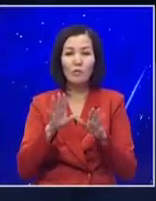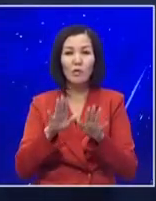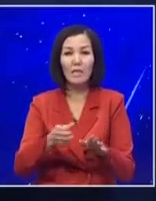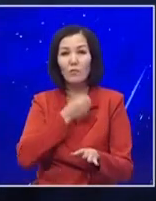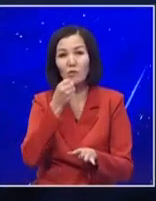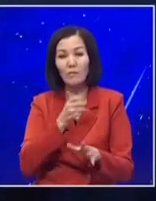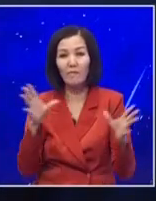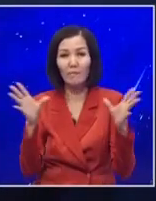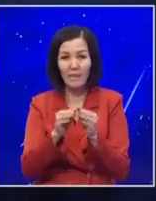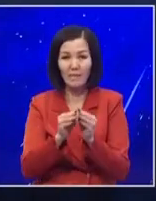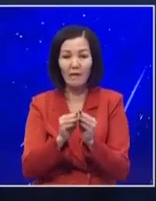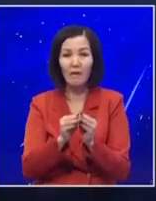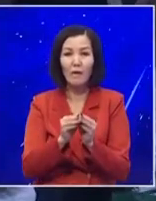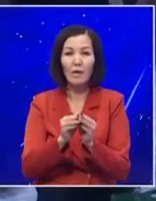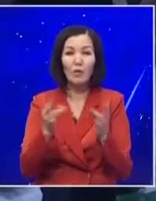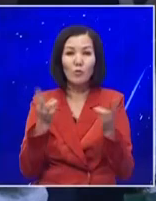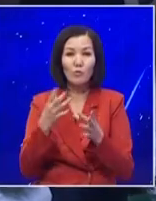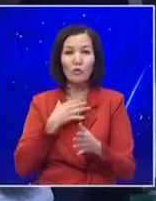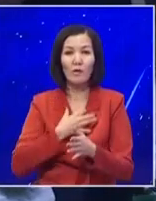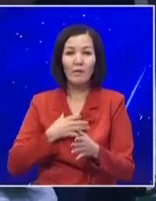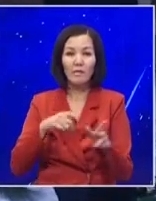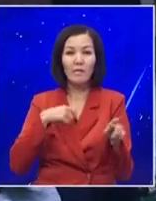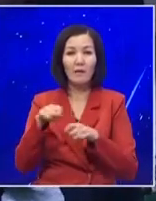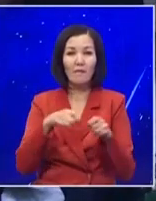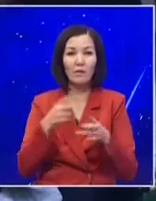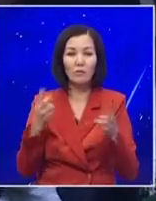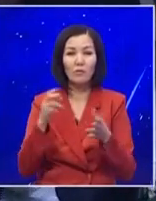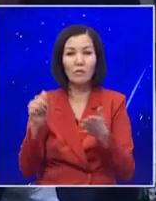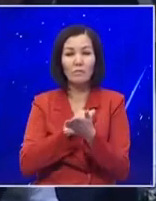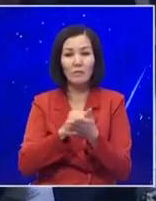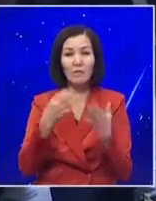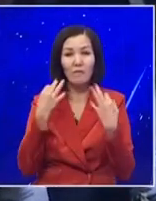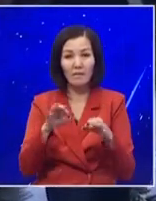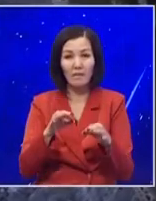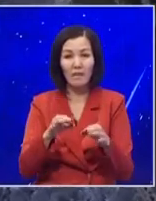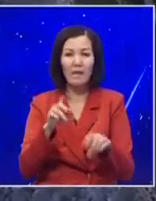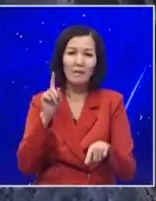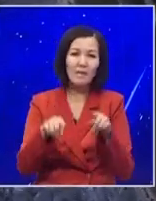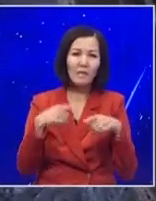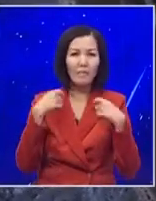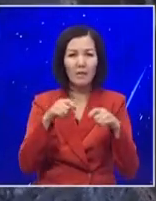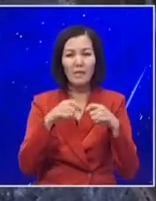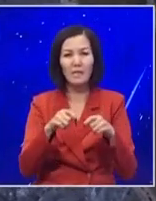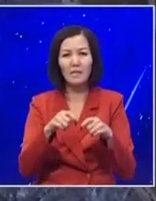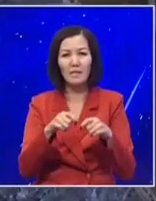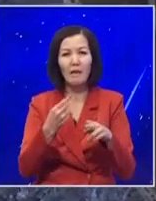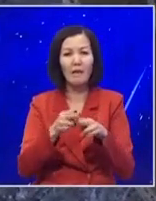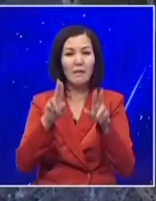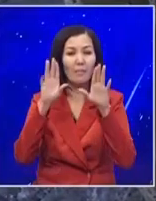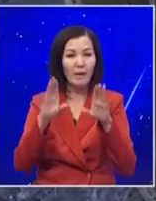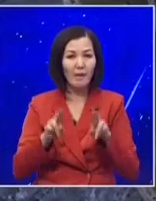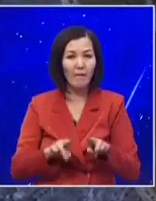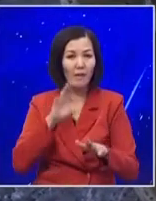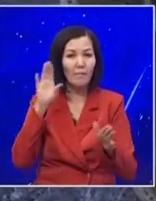только со взрослыми. И в первую очередь товар должен быть сертифицирован. Некоторые продавцы соблюдают это правило,